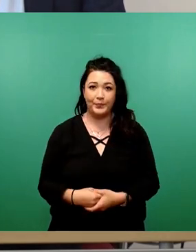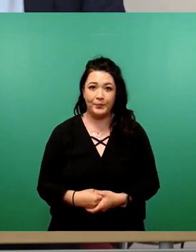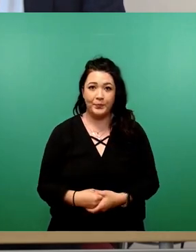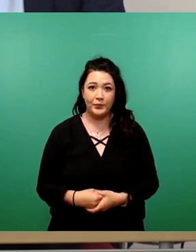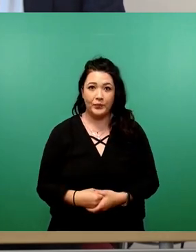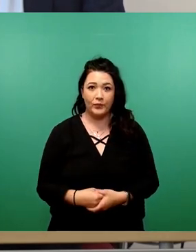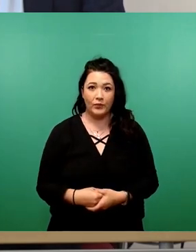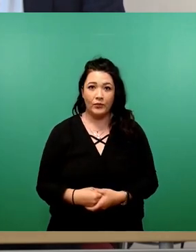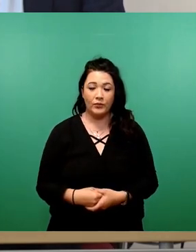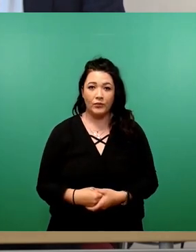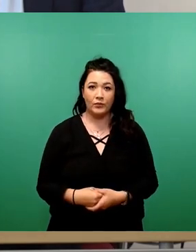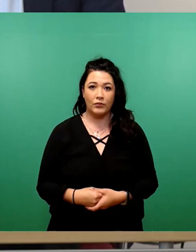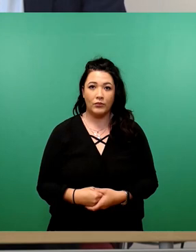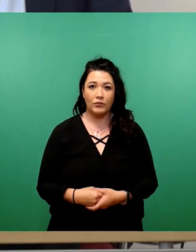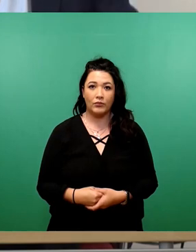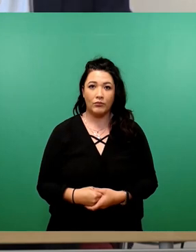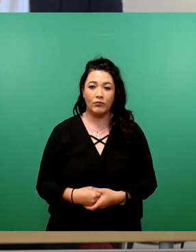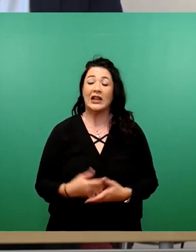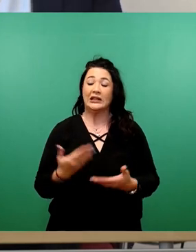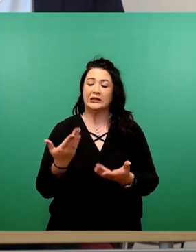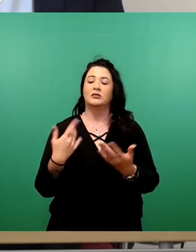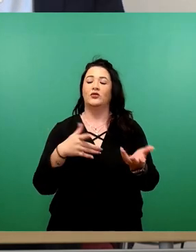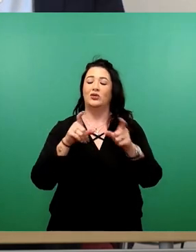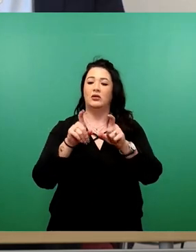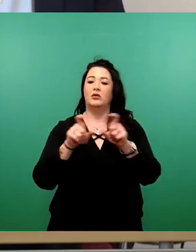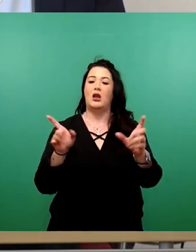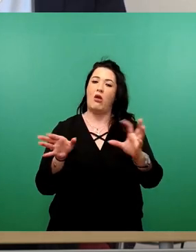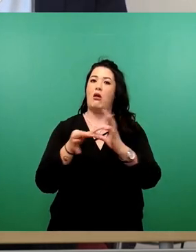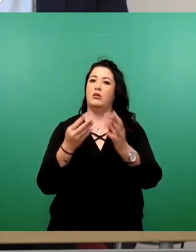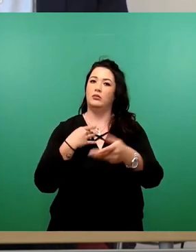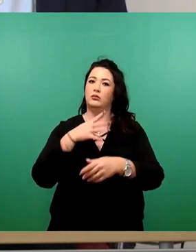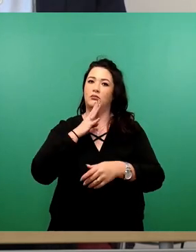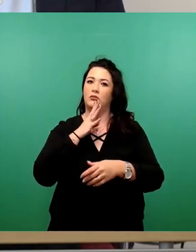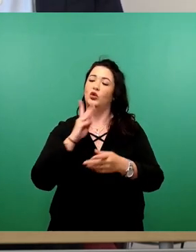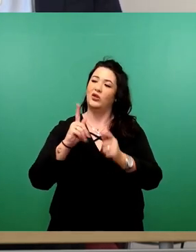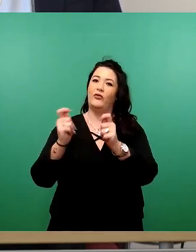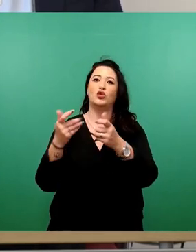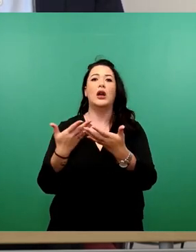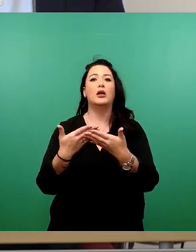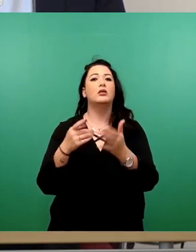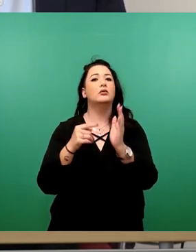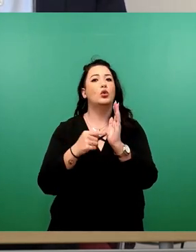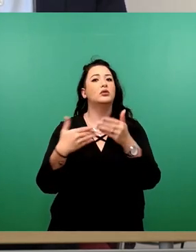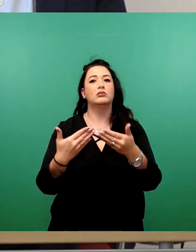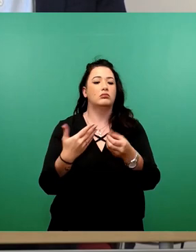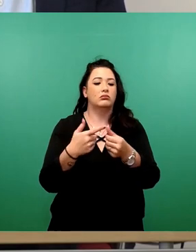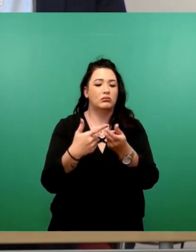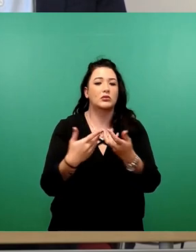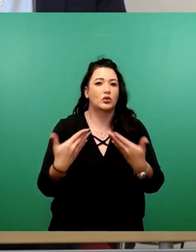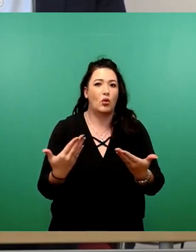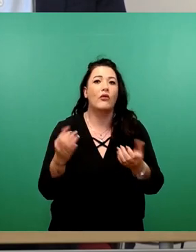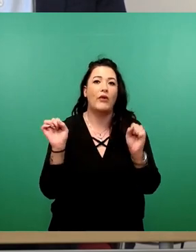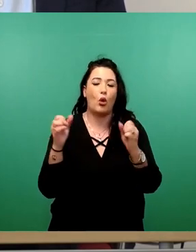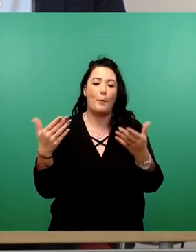aller Deutlichkeit auch zu dem Vorschlag. Und jetzt habe ich gesehen, es